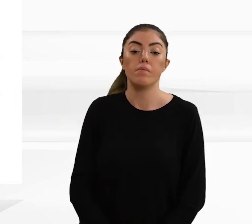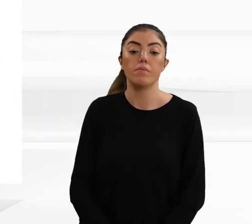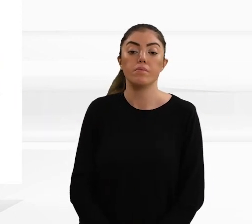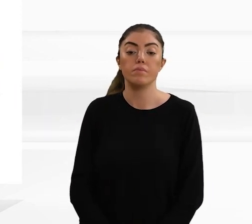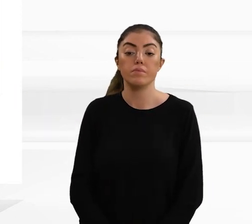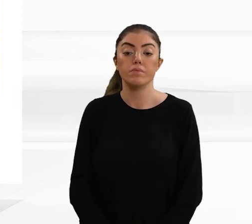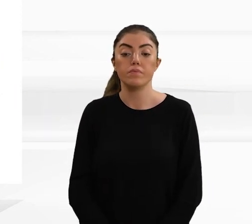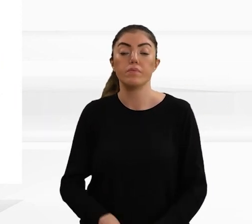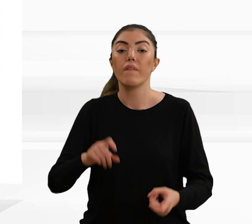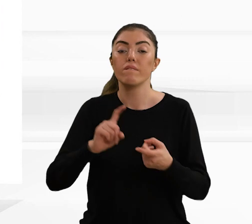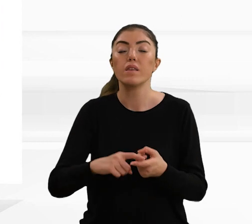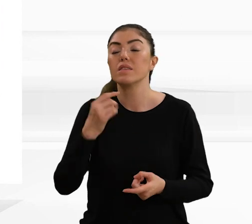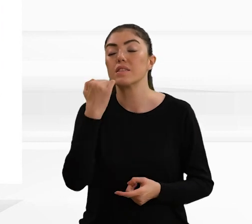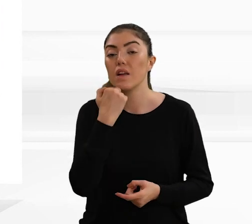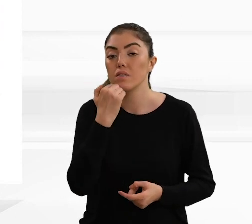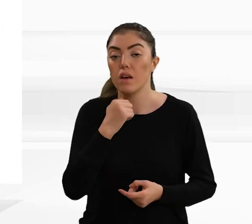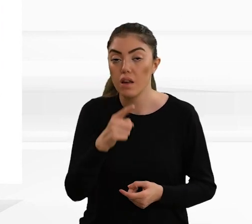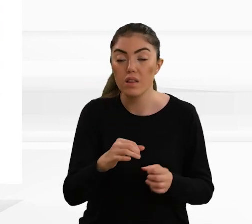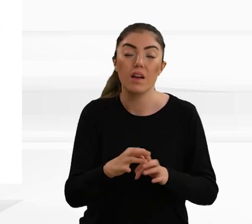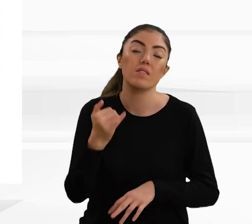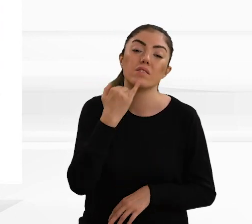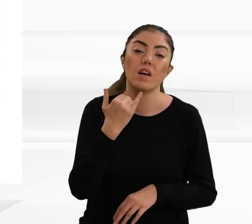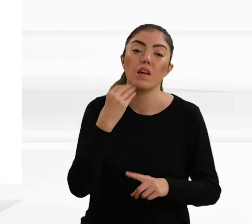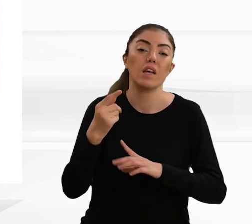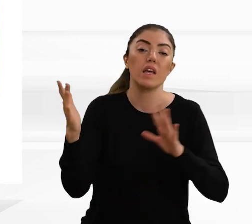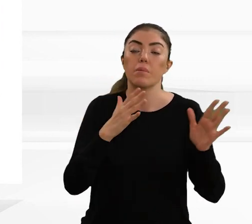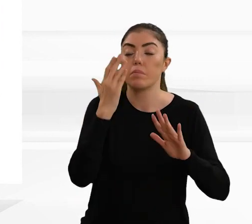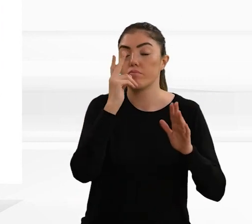over ve geçiş iklimleri dir